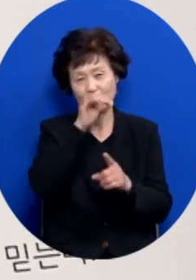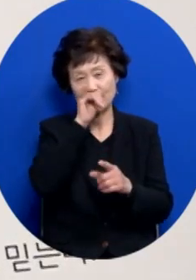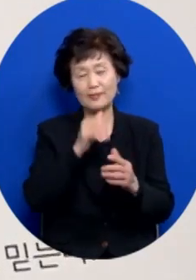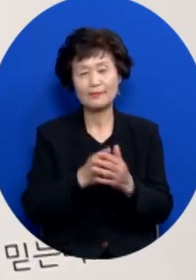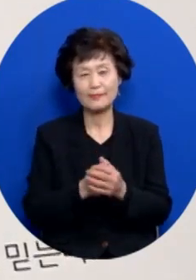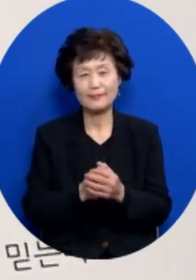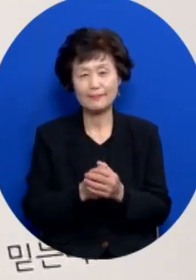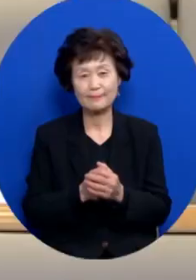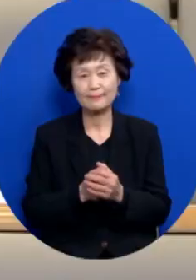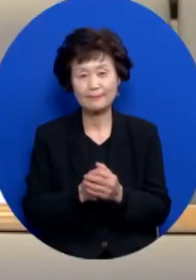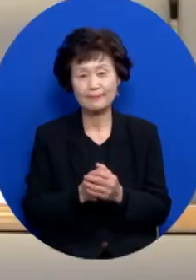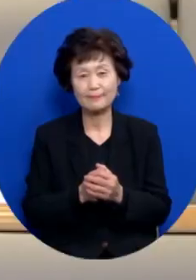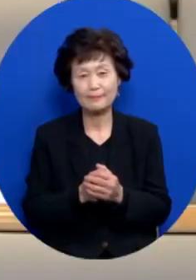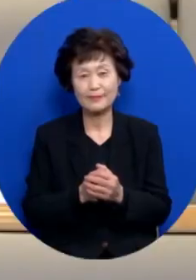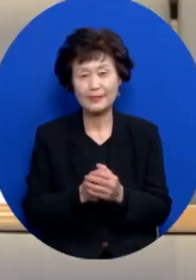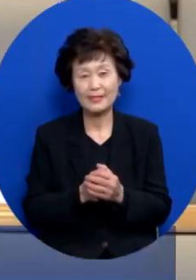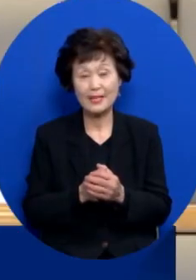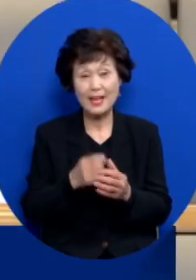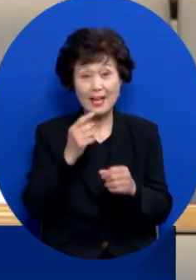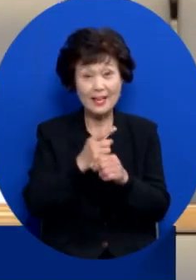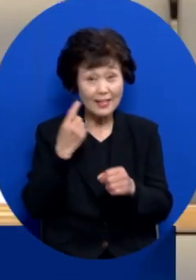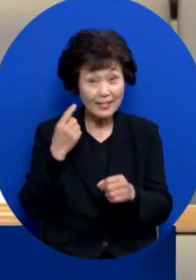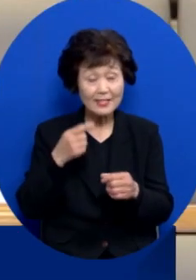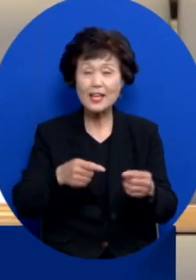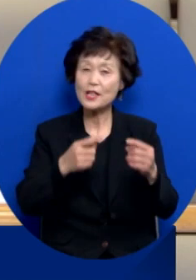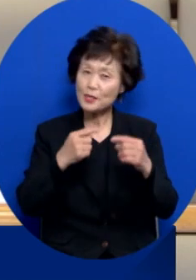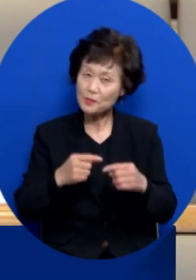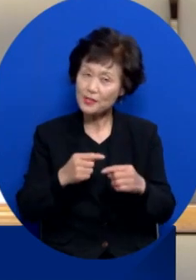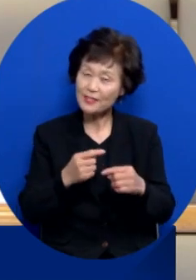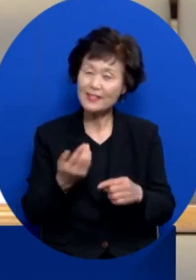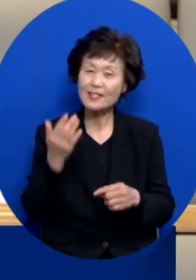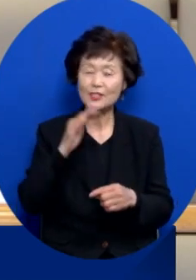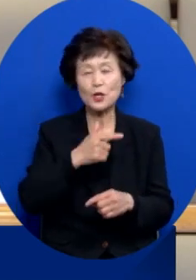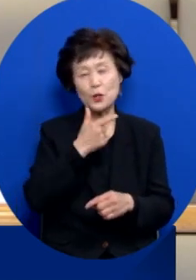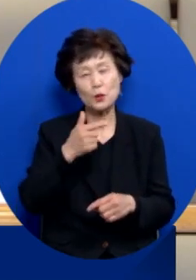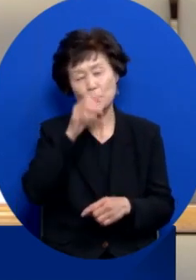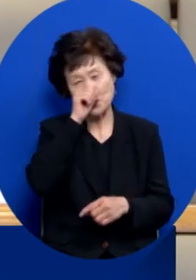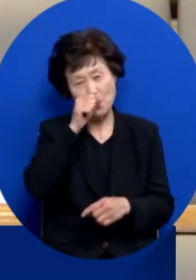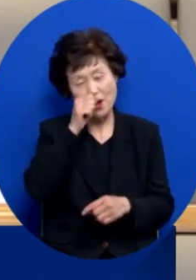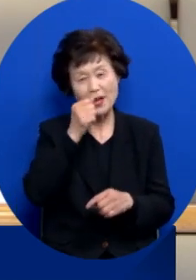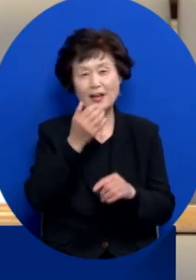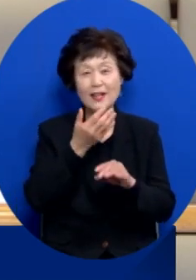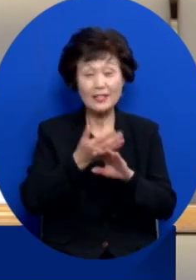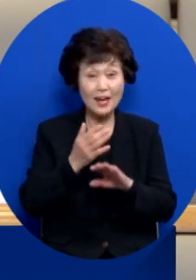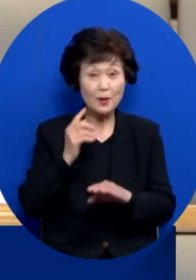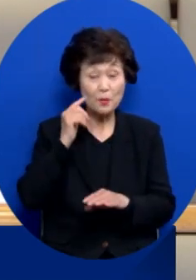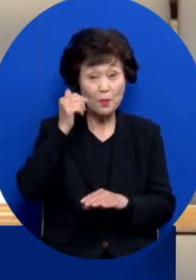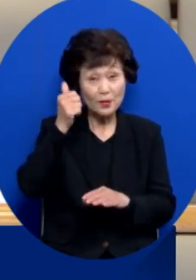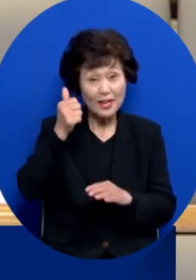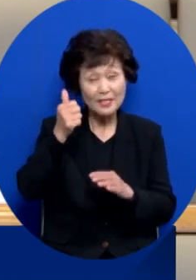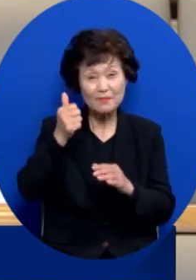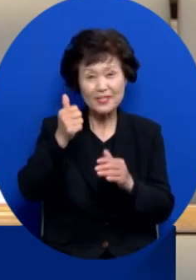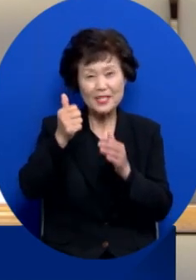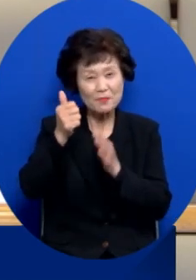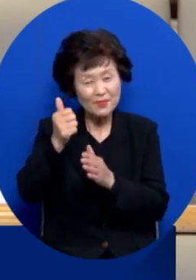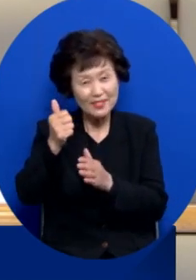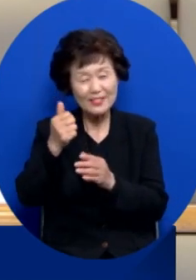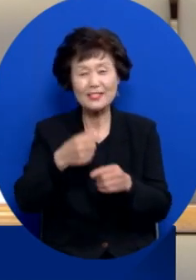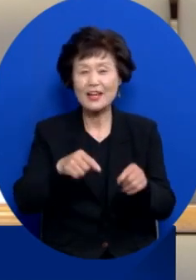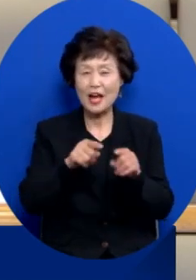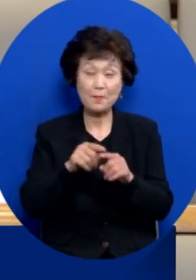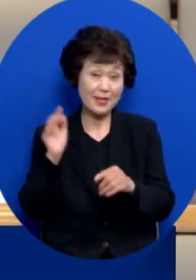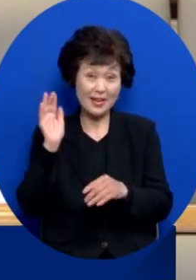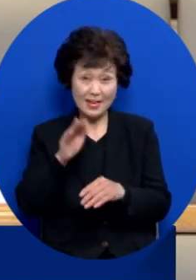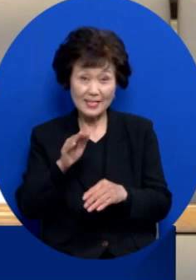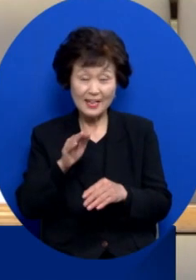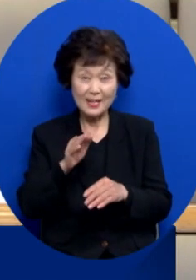소감을 밝혔습니다. 작년에 참석하고 난 다음에 너무 좋아서 다른 목회자들을 권면해서 같이 한번